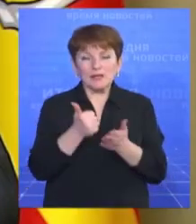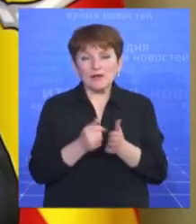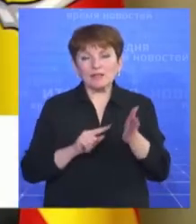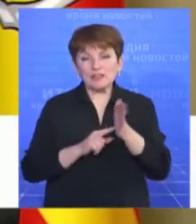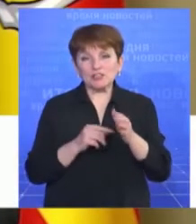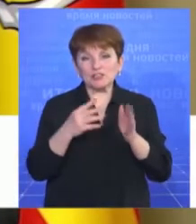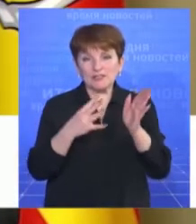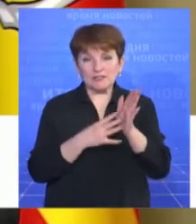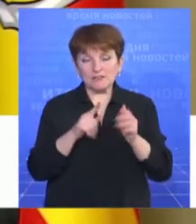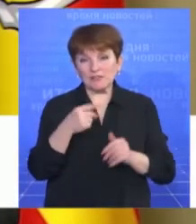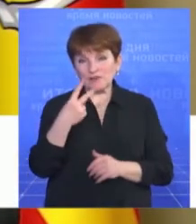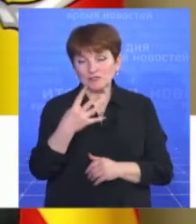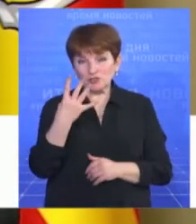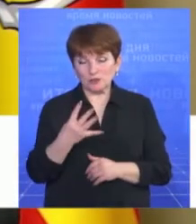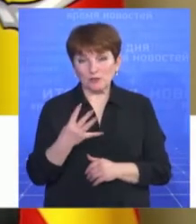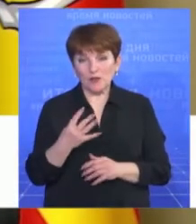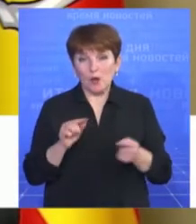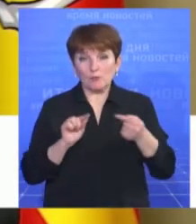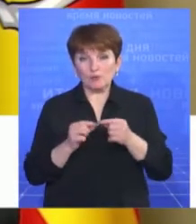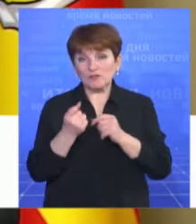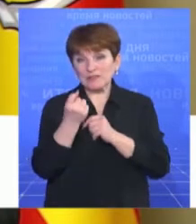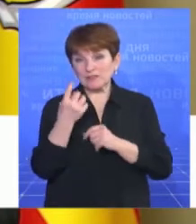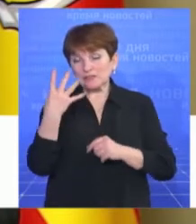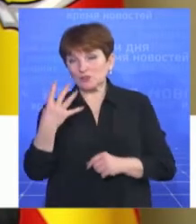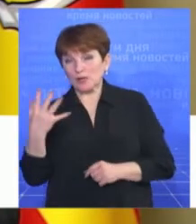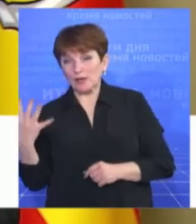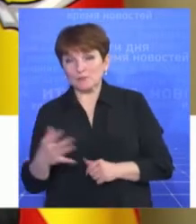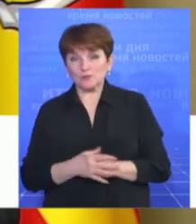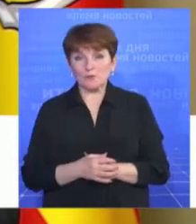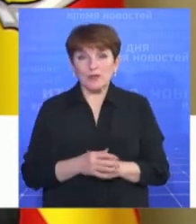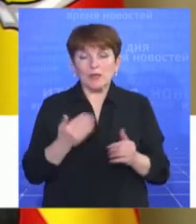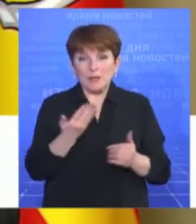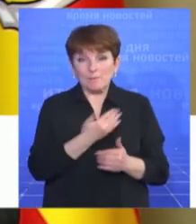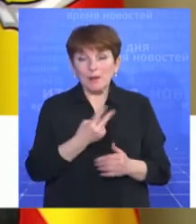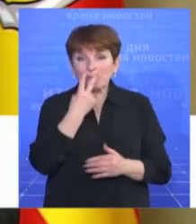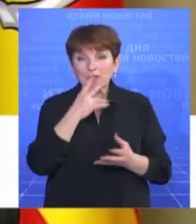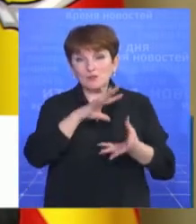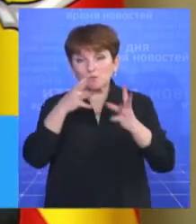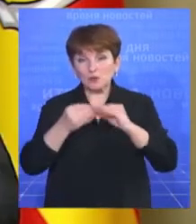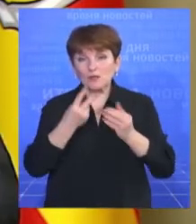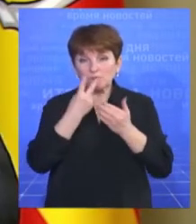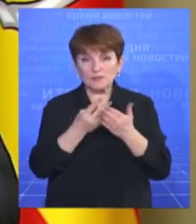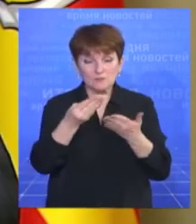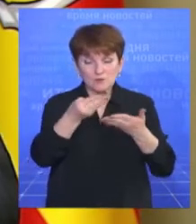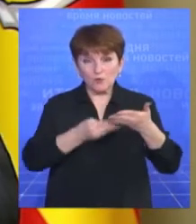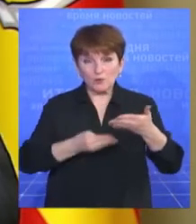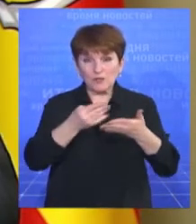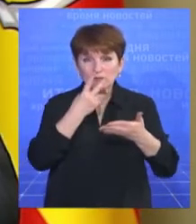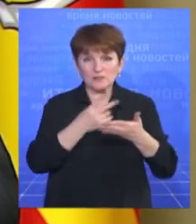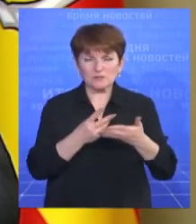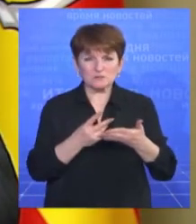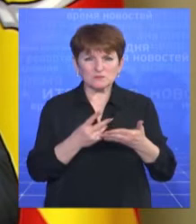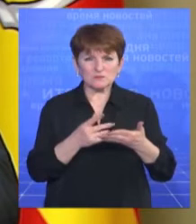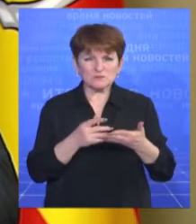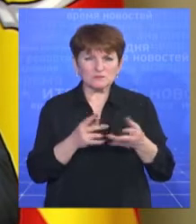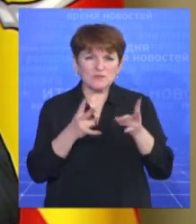Плановое значение 9,24 против 11,45. И мы по сводкам видим-то, сводки-то,